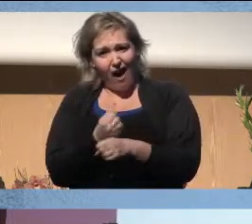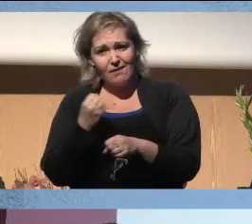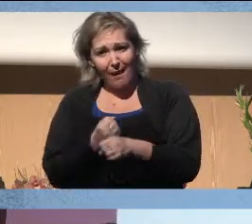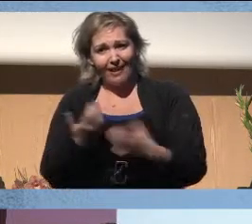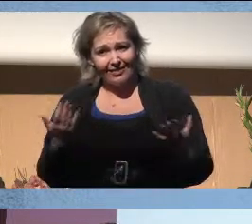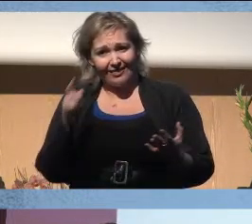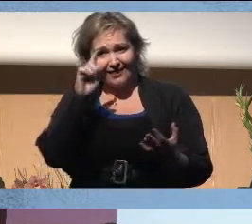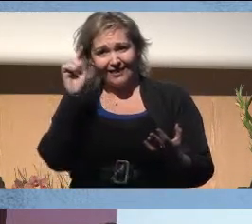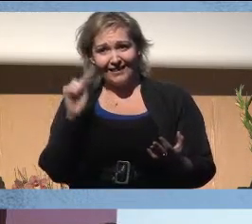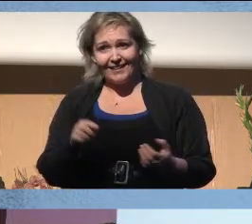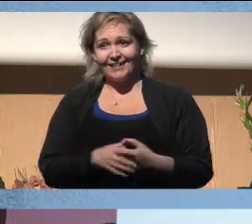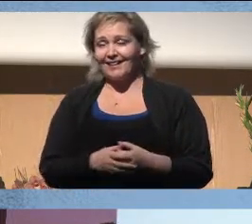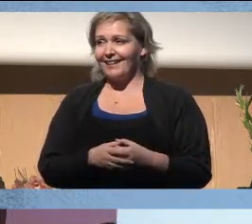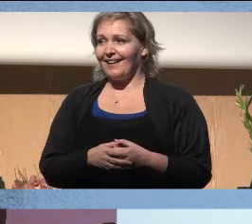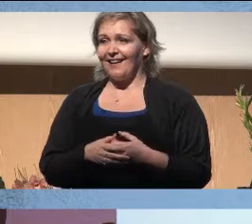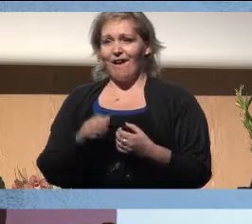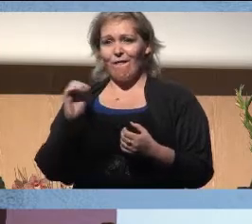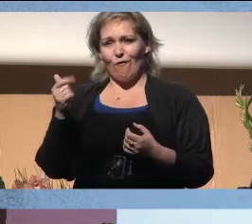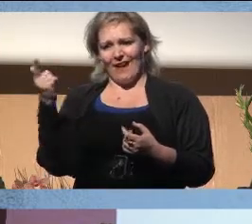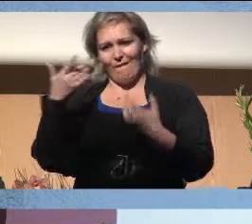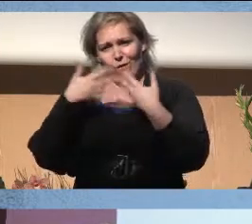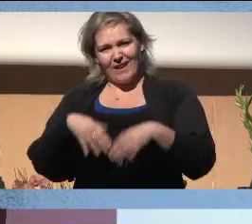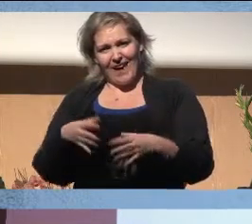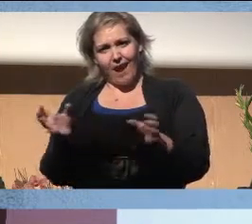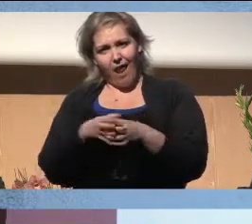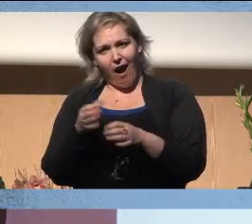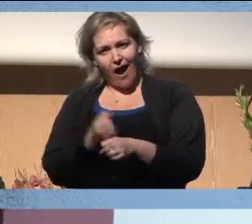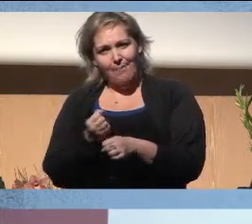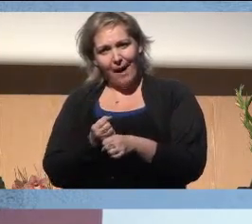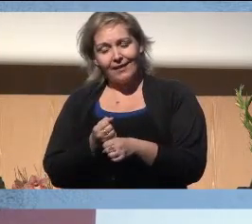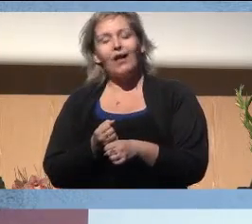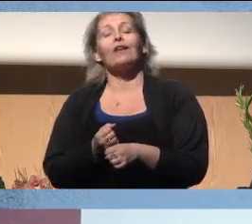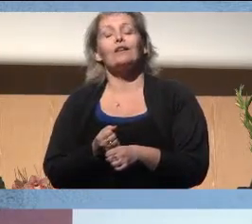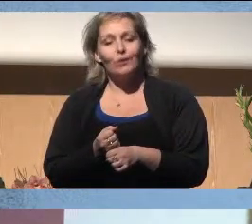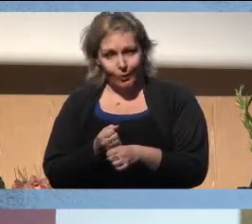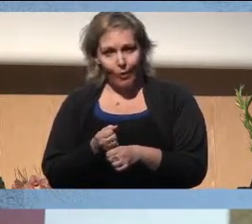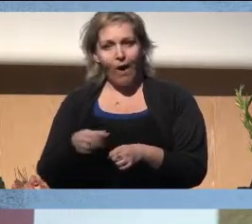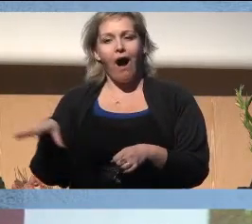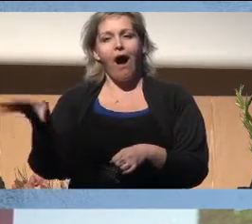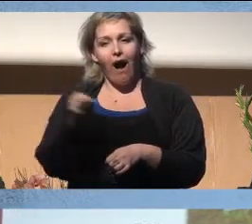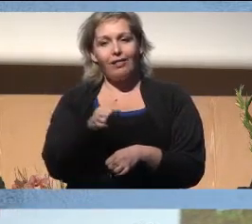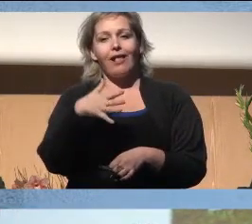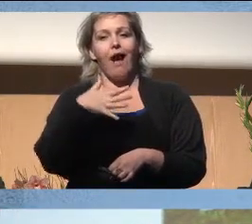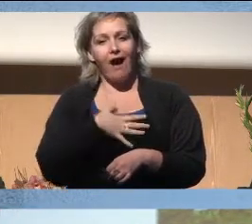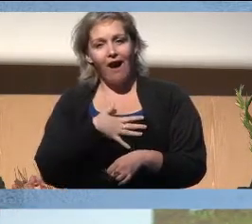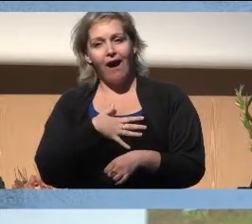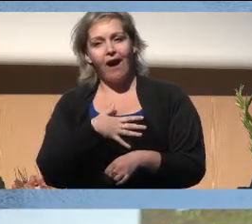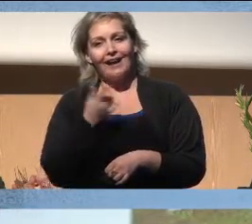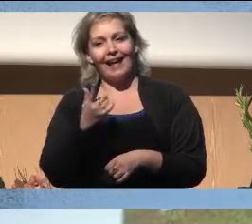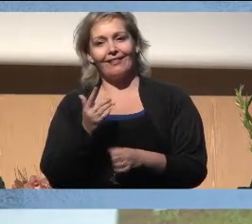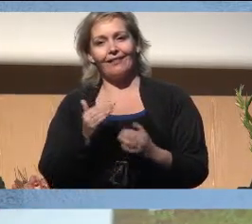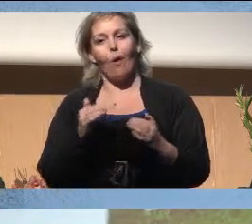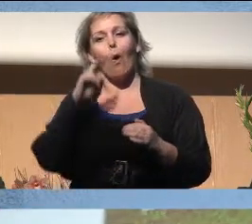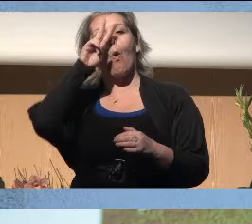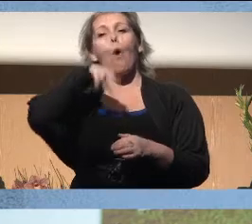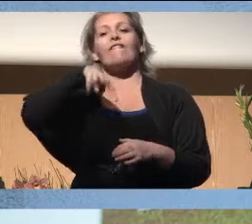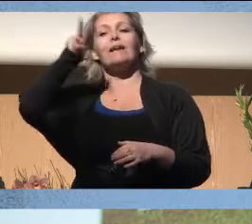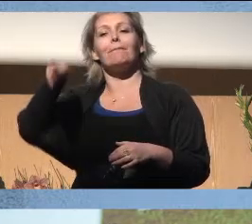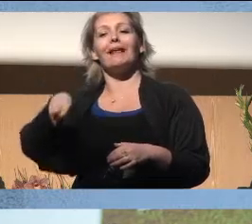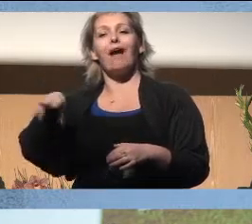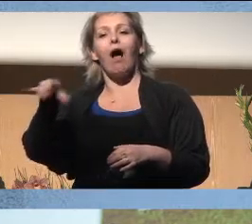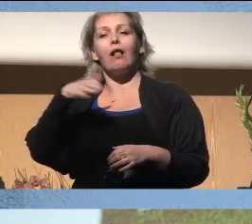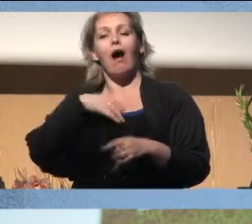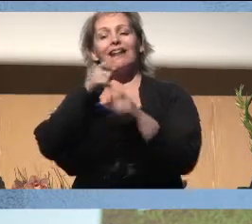lagarbete? Varför fungerar lagarbete? Jo, att alla har en överblick. Alla